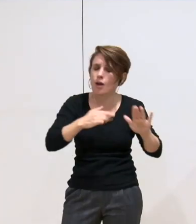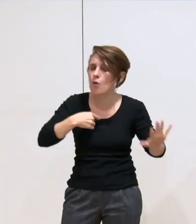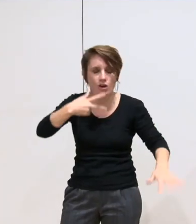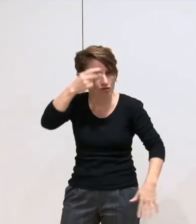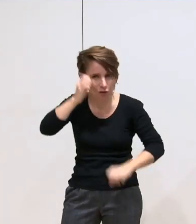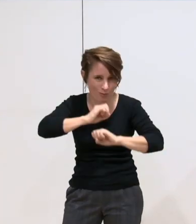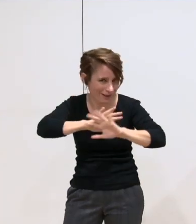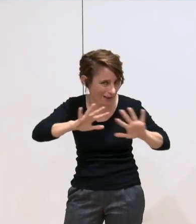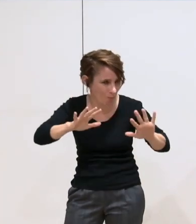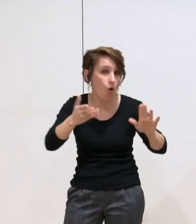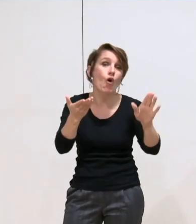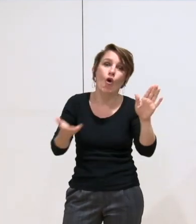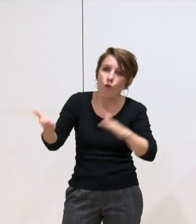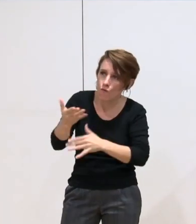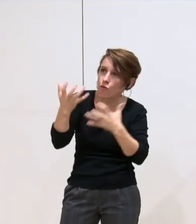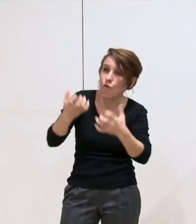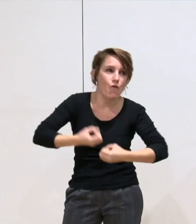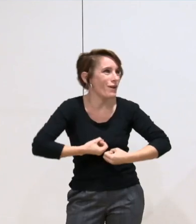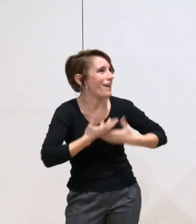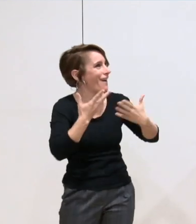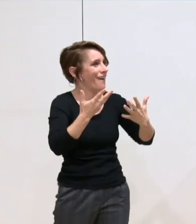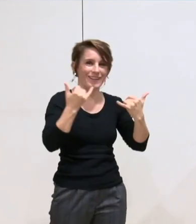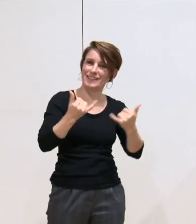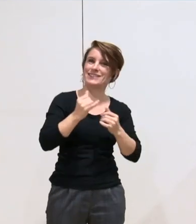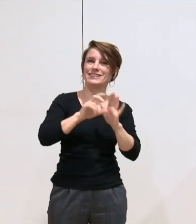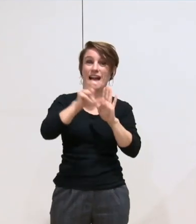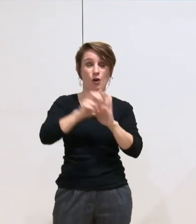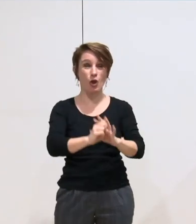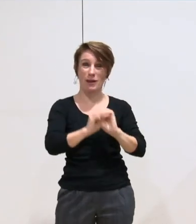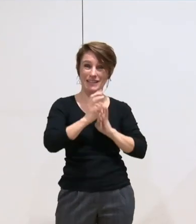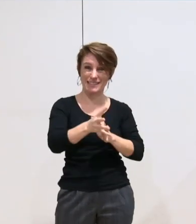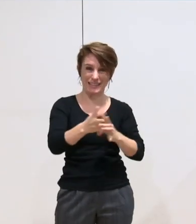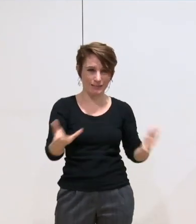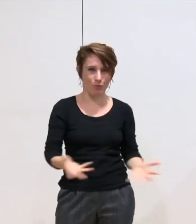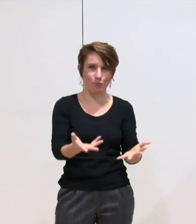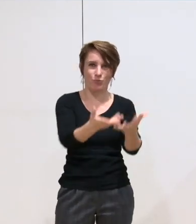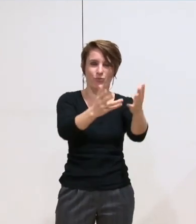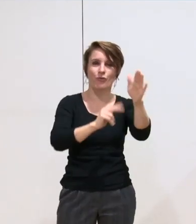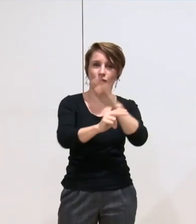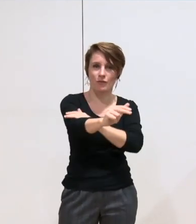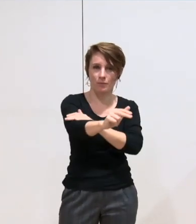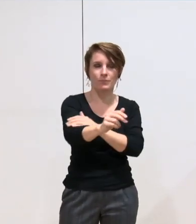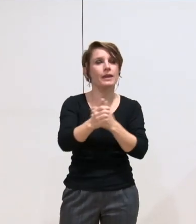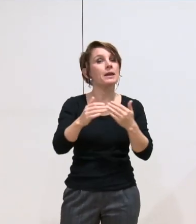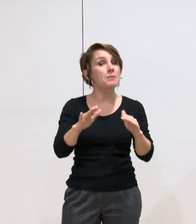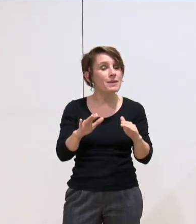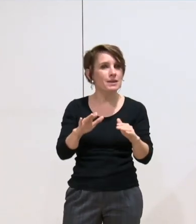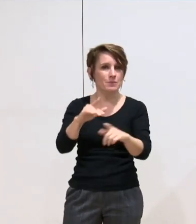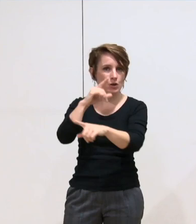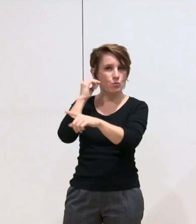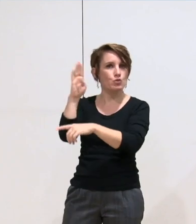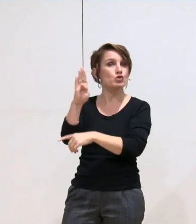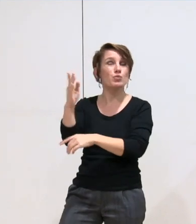que la pratique du cyclisme allait être renforcée. Et là, il y a deux, trois éléments dans l'intervention de Sadok Bouzaïen qui méritent